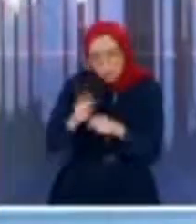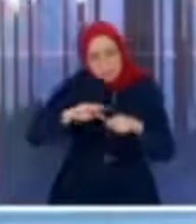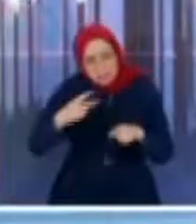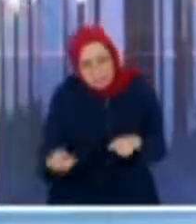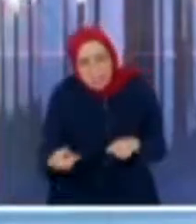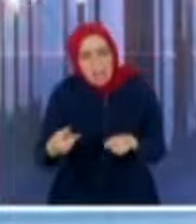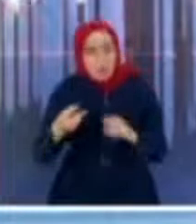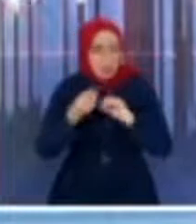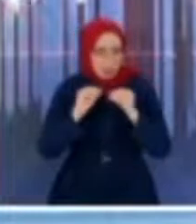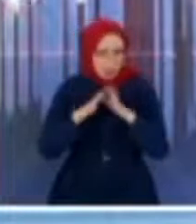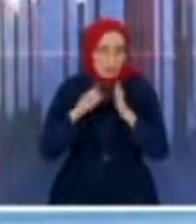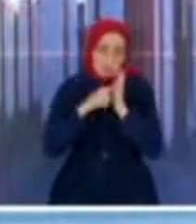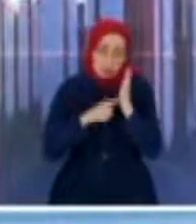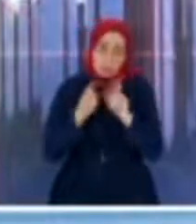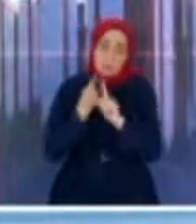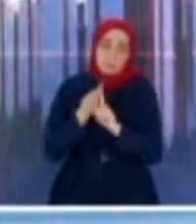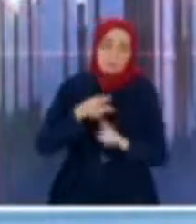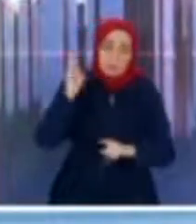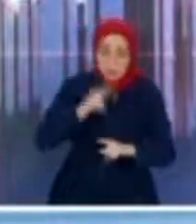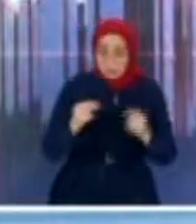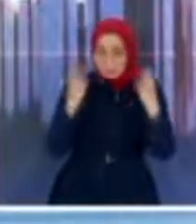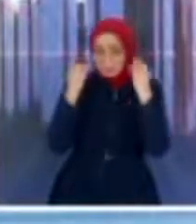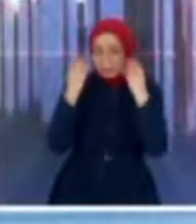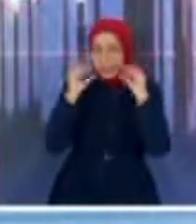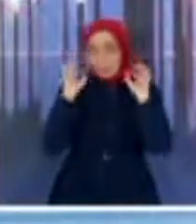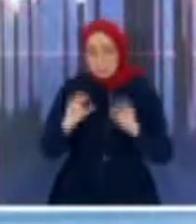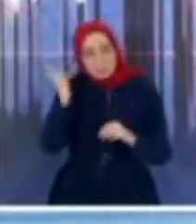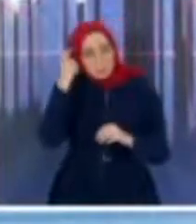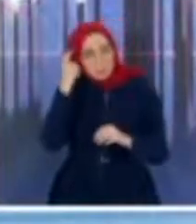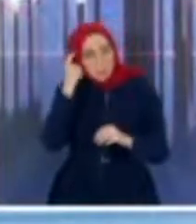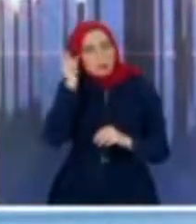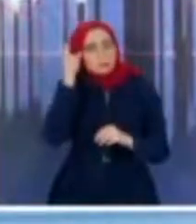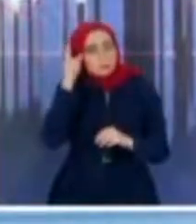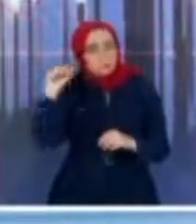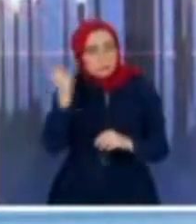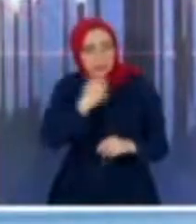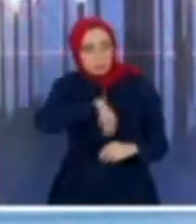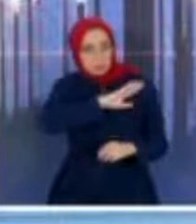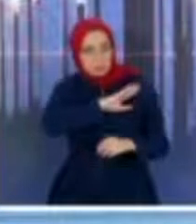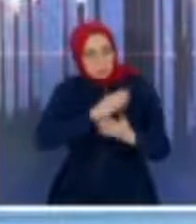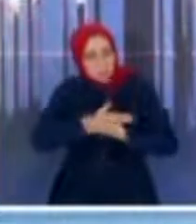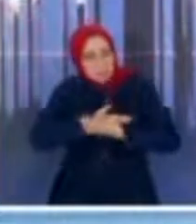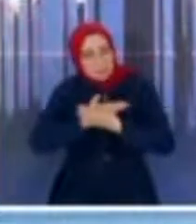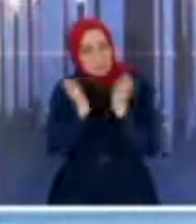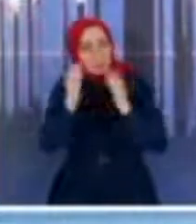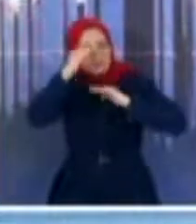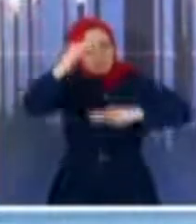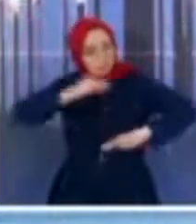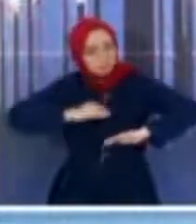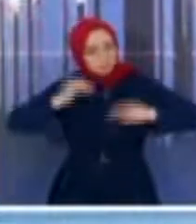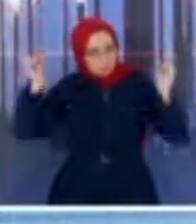انه يكون عندنا عباد متكونه، عباد واعيه ومسؤوله، وسيرتو عندها ثقه في روحها باش تصعد. باهي ياسر منال،